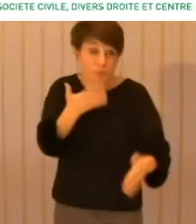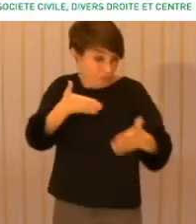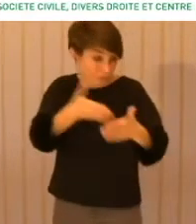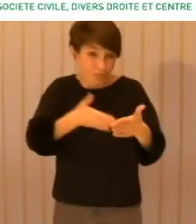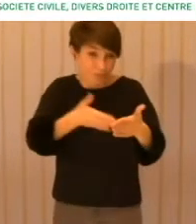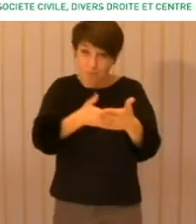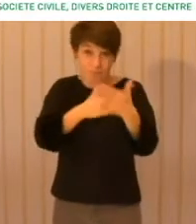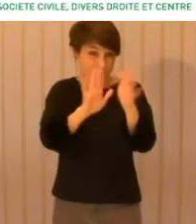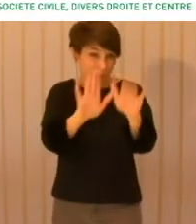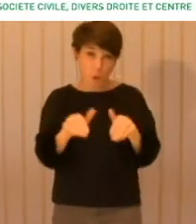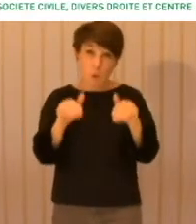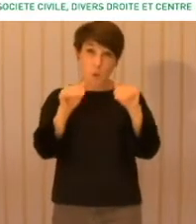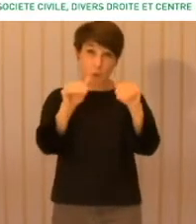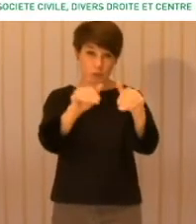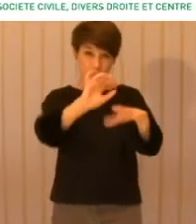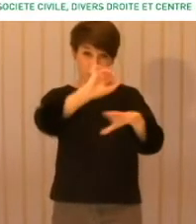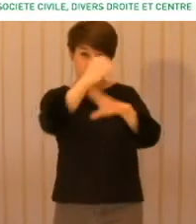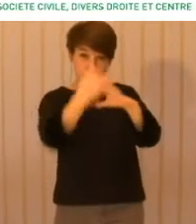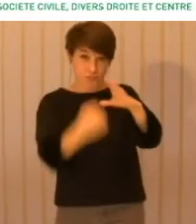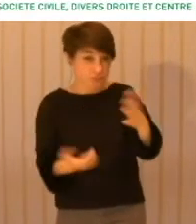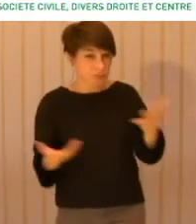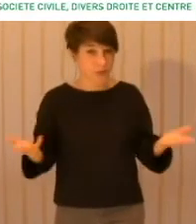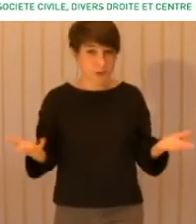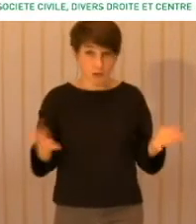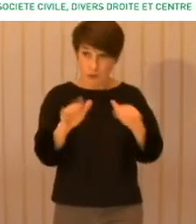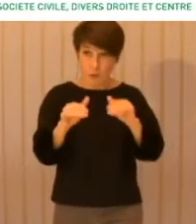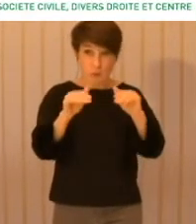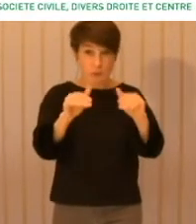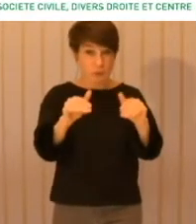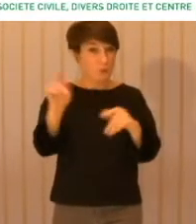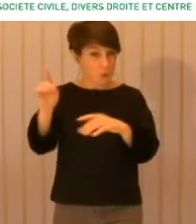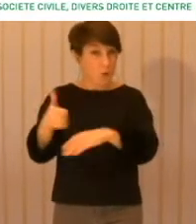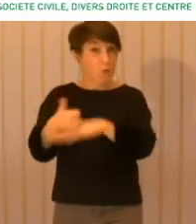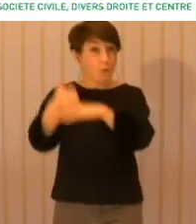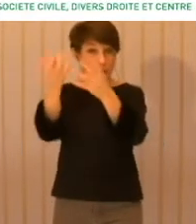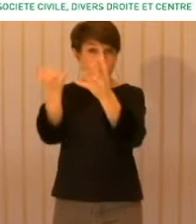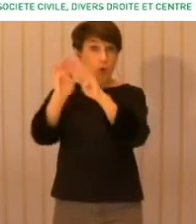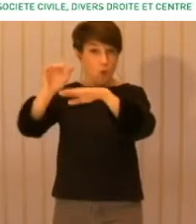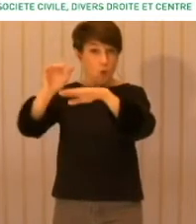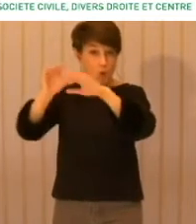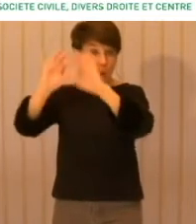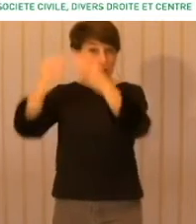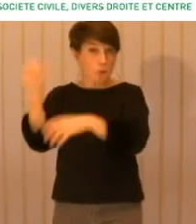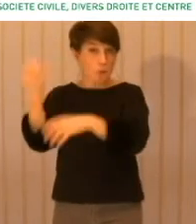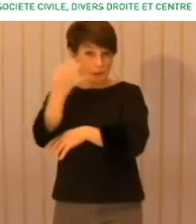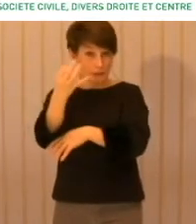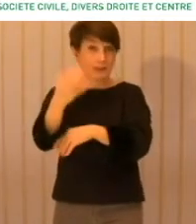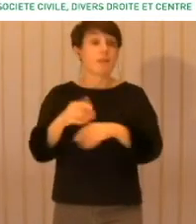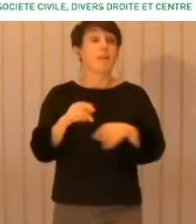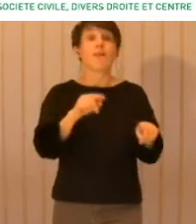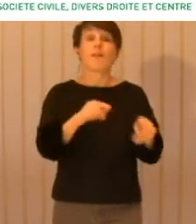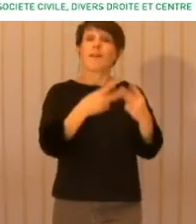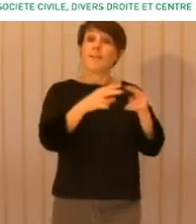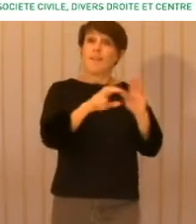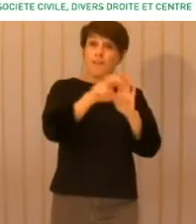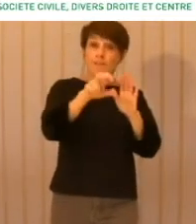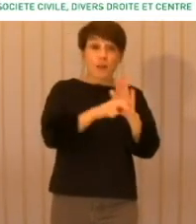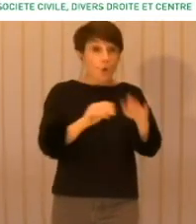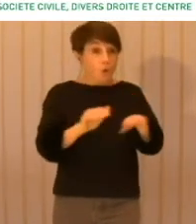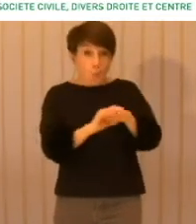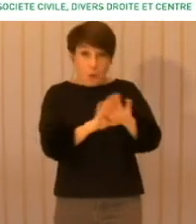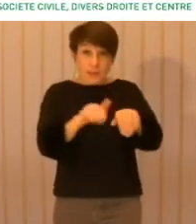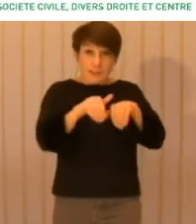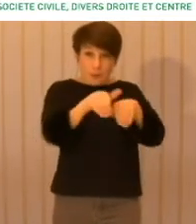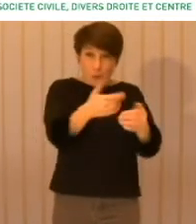poursuivront les évolutions qu'indique la Cour des comptes. La politique de la ville, si elle demeure ce qu'elle est, ne pourra